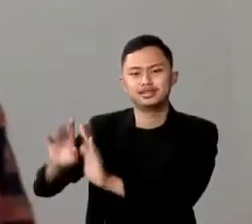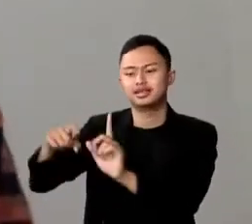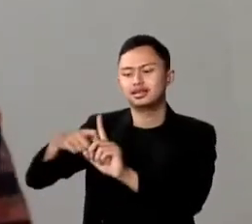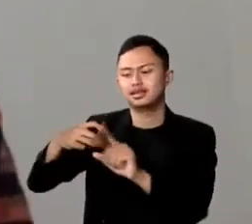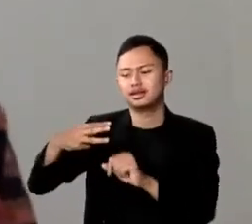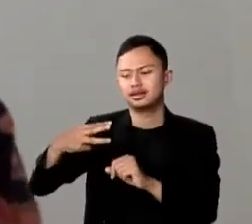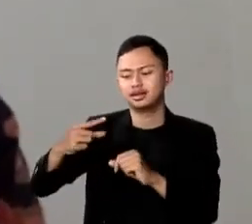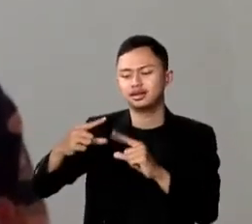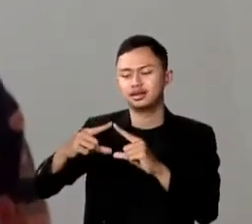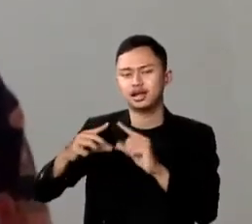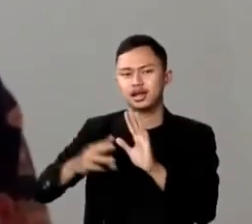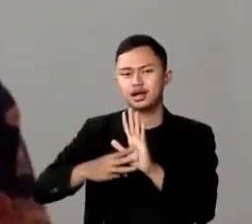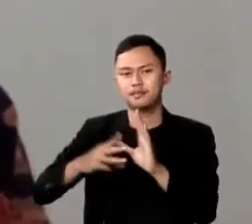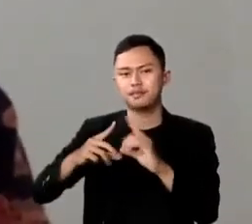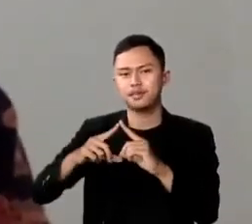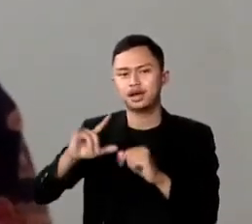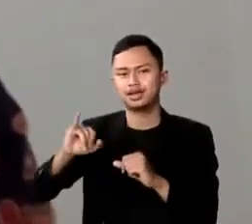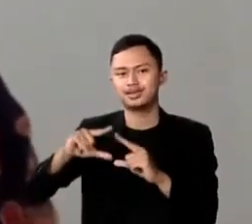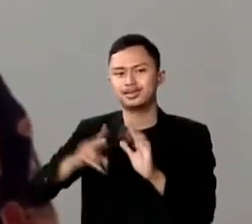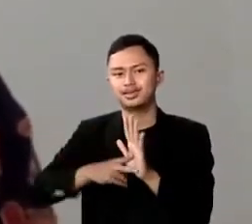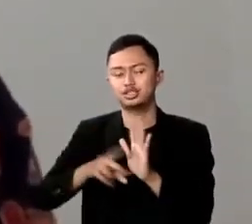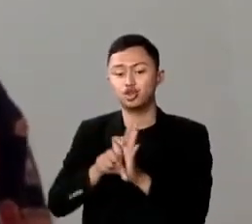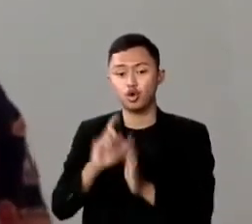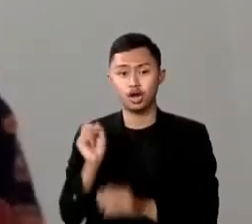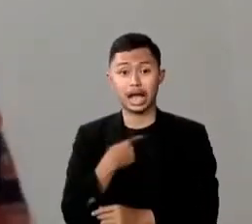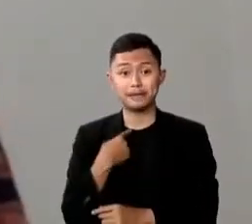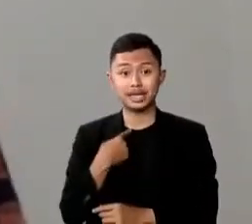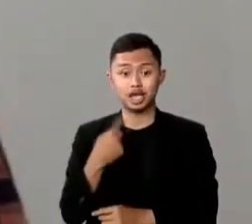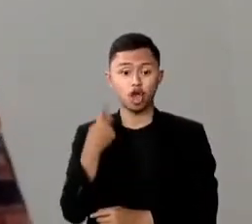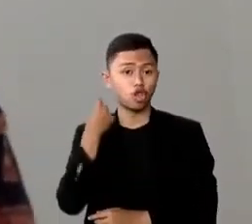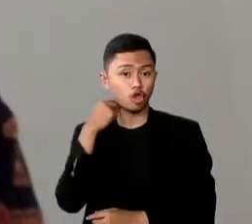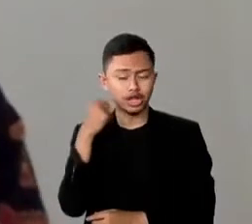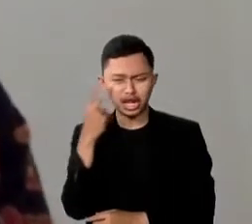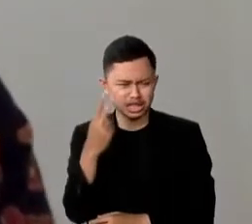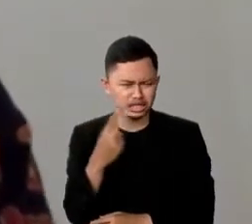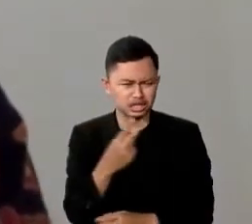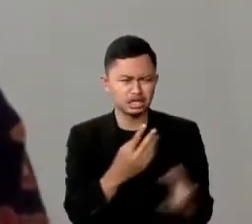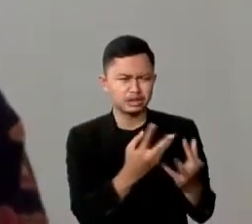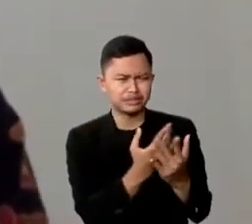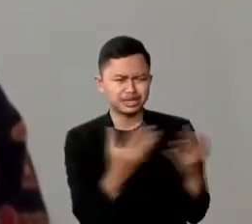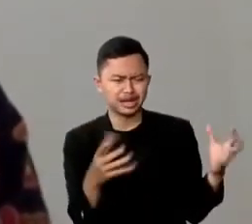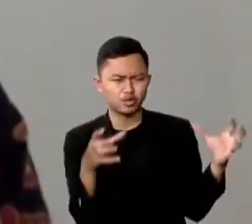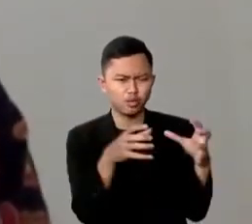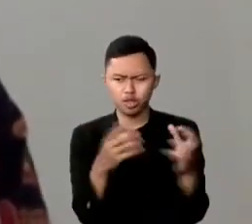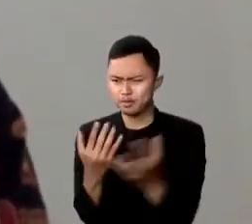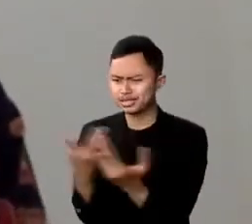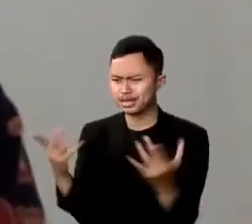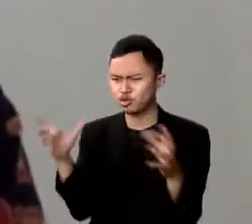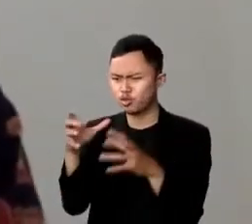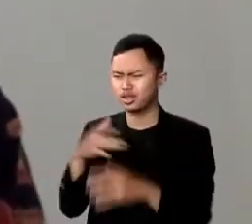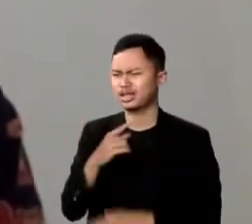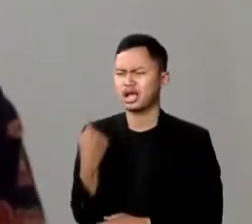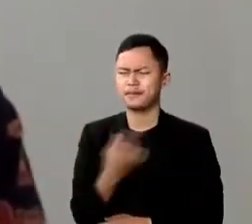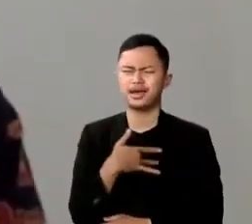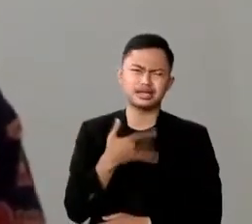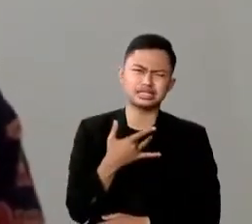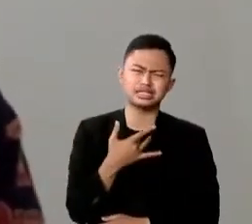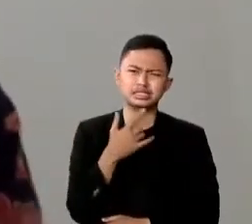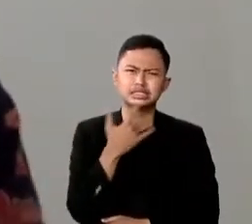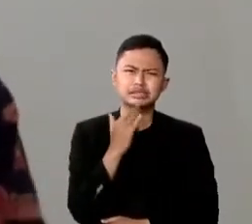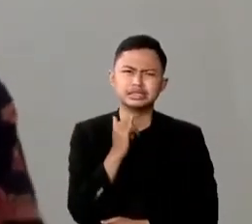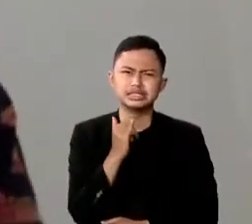kita kalau parah naik kesehatan yang setiap kali melihat berita ada keramaian di sini keramaian di sana itu seperti